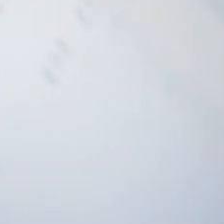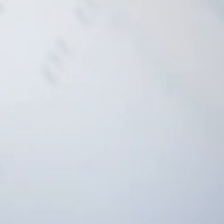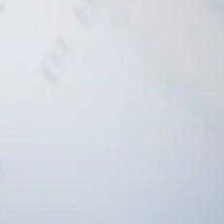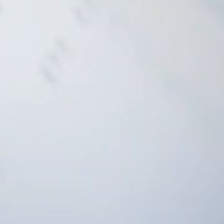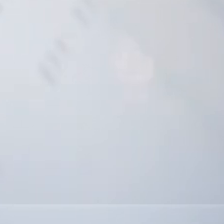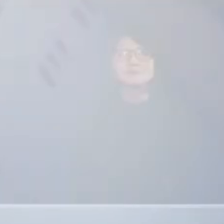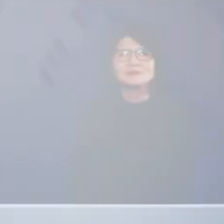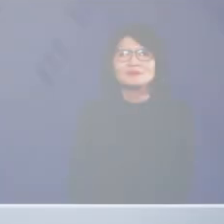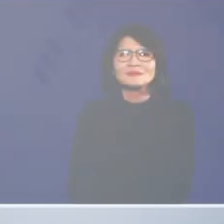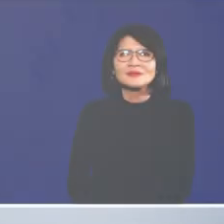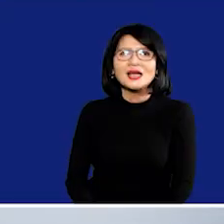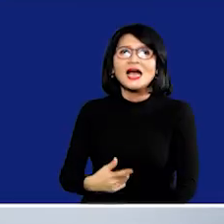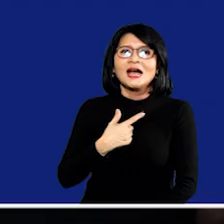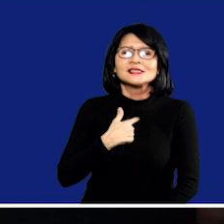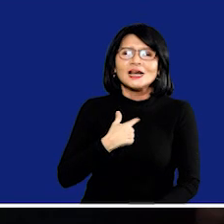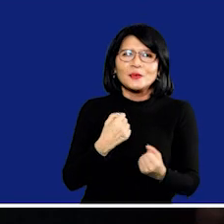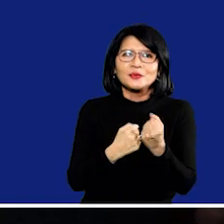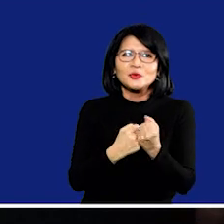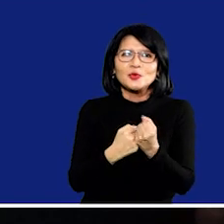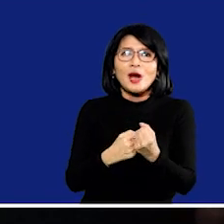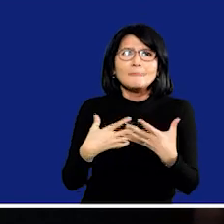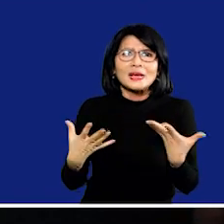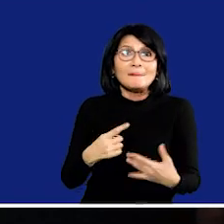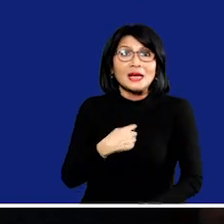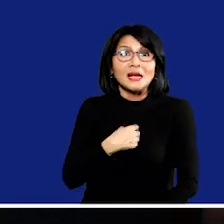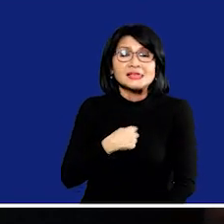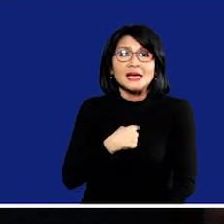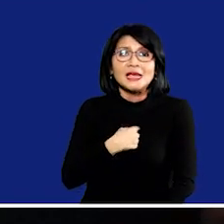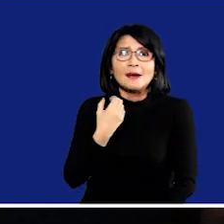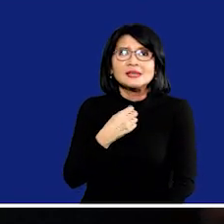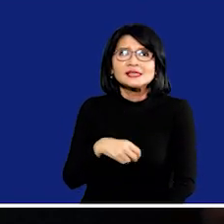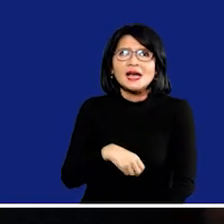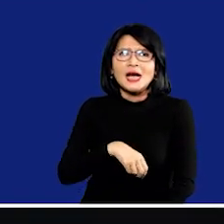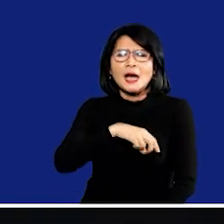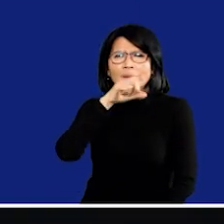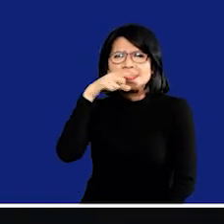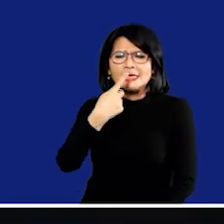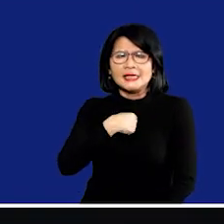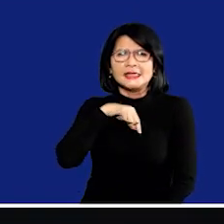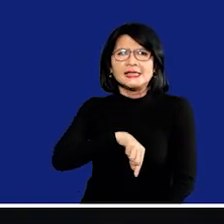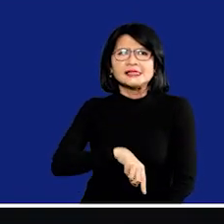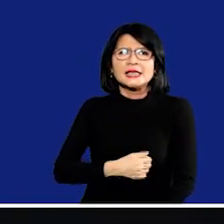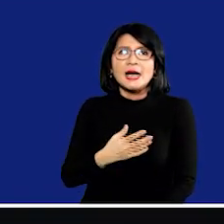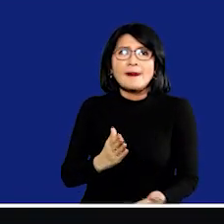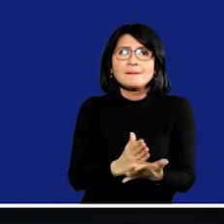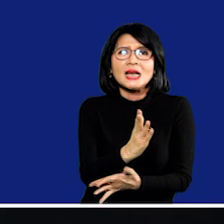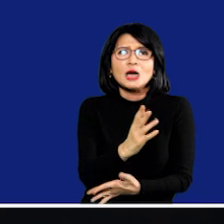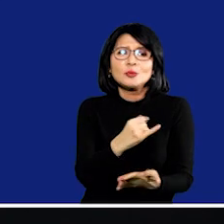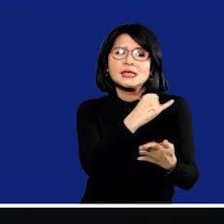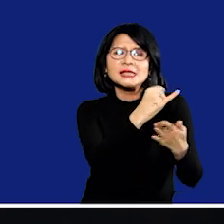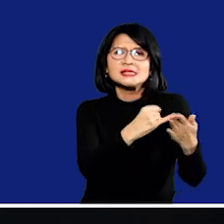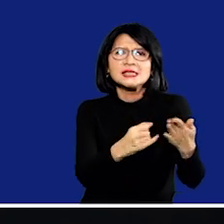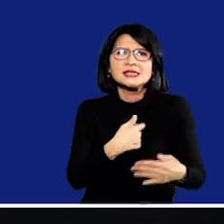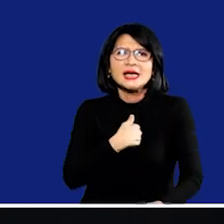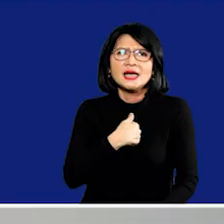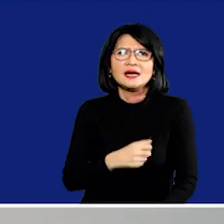Orang tua saya sangat mendukung saya, bahkan saya menantang diri saya sendiri juga untuk bagaimana saya bisa mengeksplorasi diri saya lebih dalam lagi melalui karya